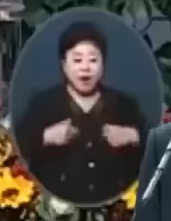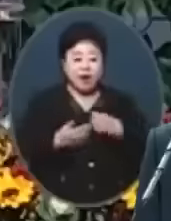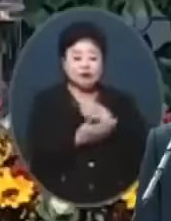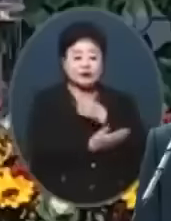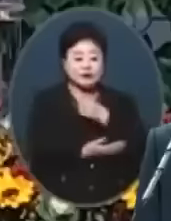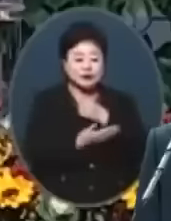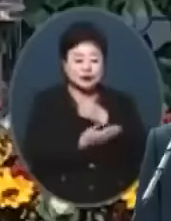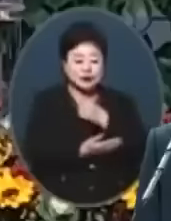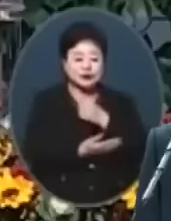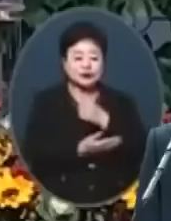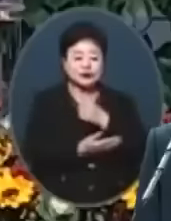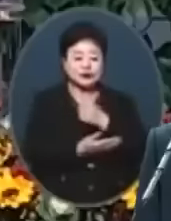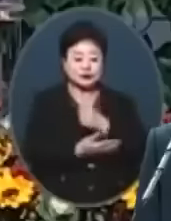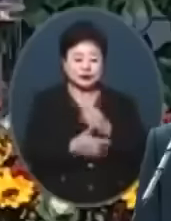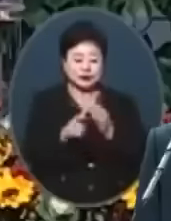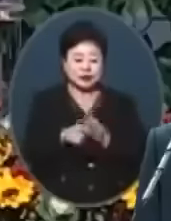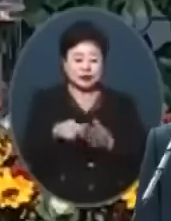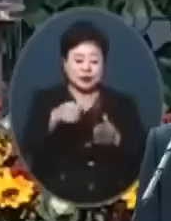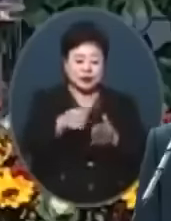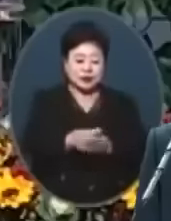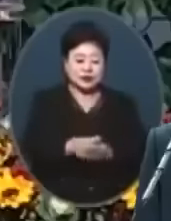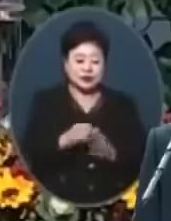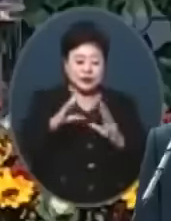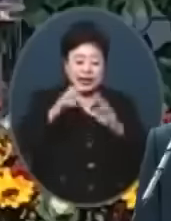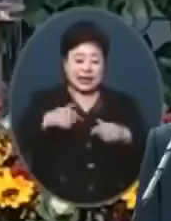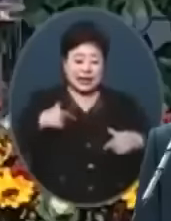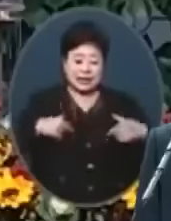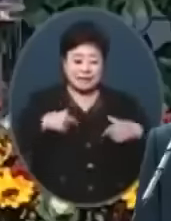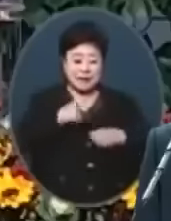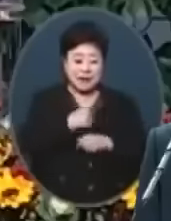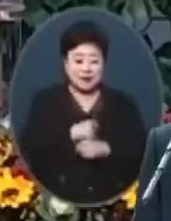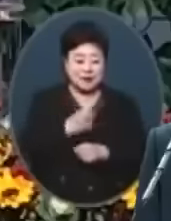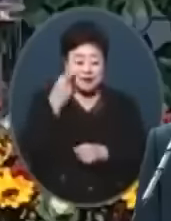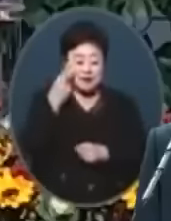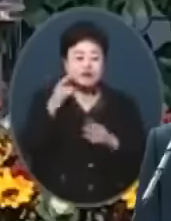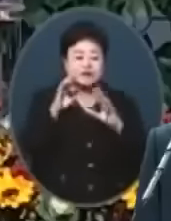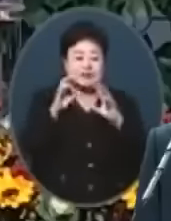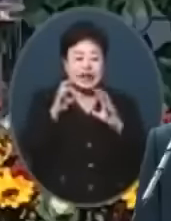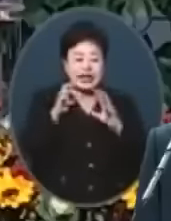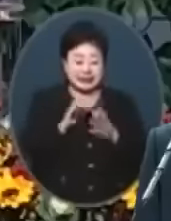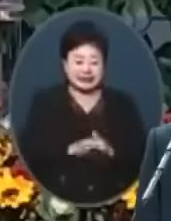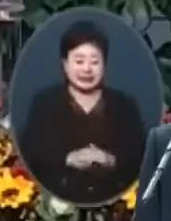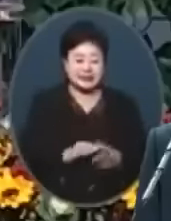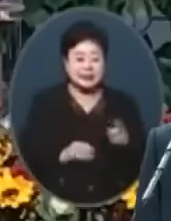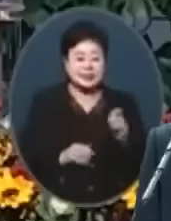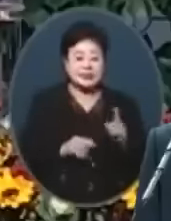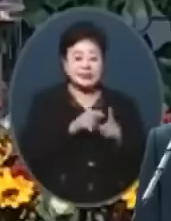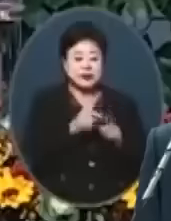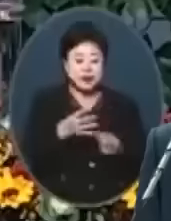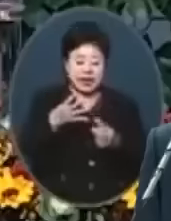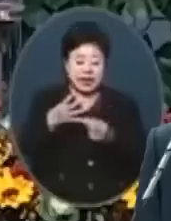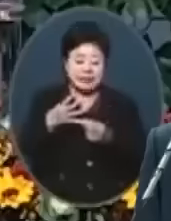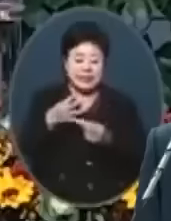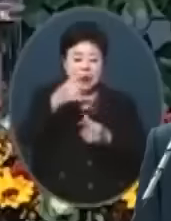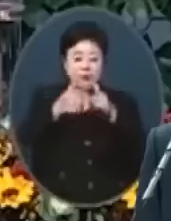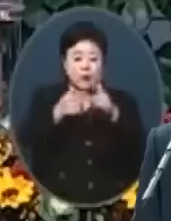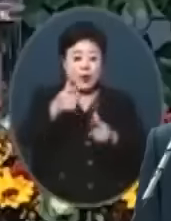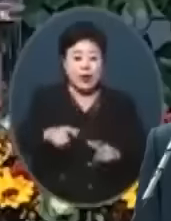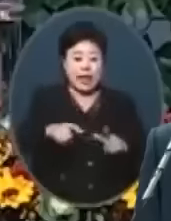추수기를 정하고 국가적으로 즐거워합니다. 미국에서는 11월 넷째 주 목요일을